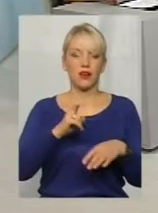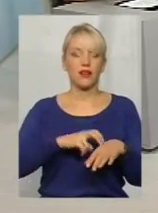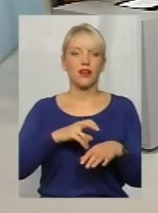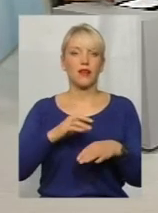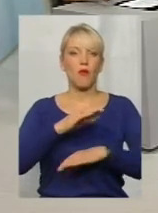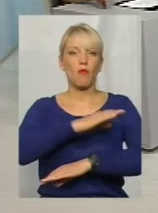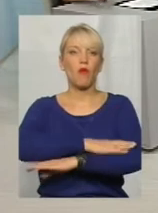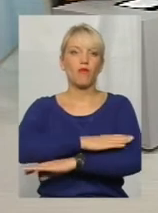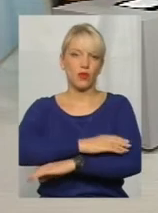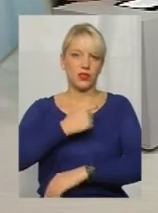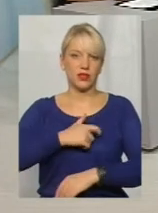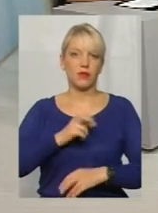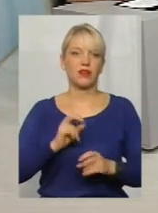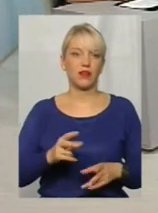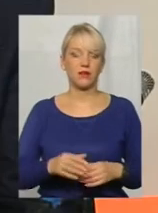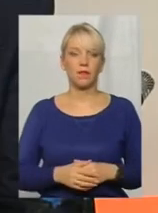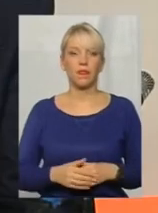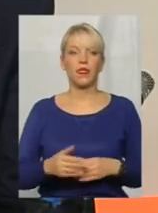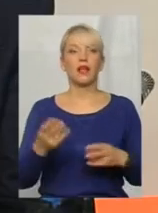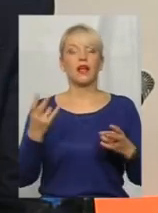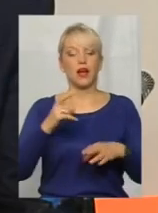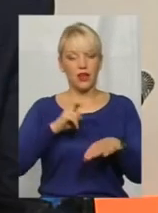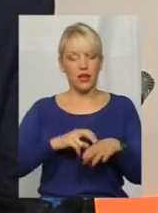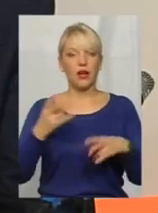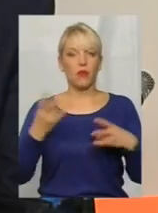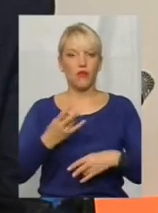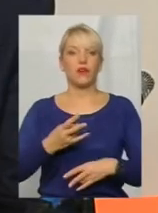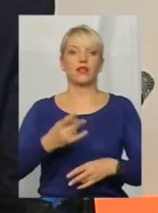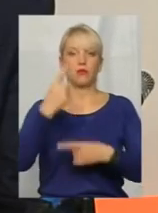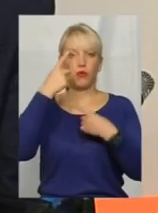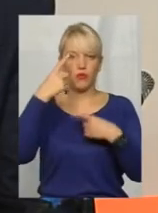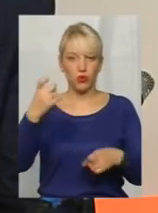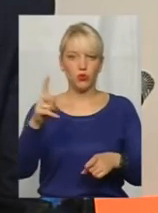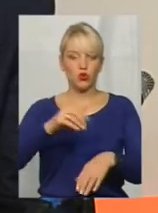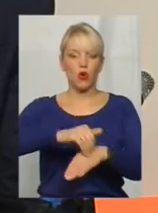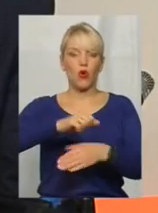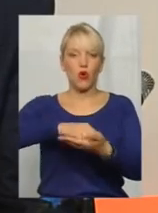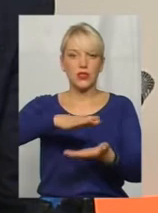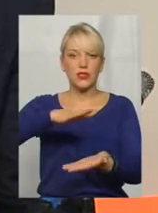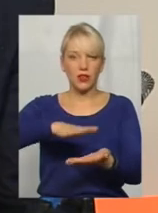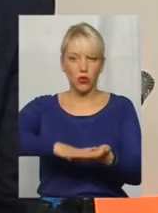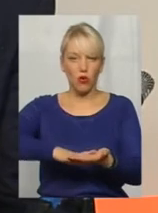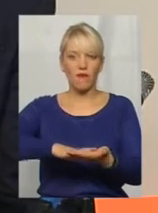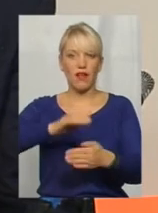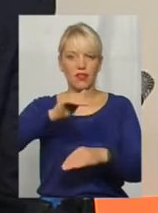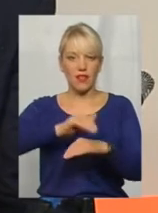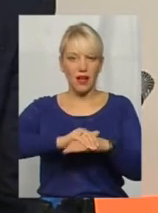такому випадку, якщо от має така ситуація? Має повідомити родичам, що констатована смерть,